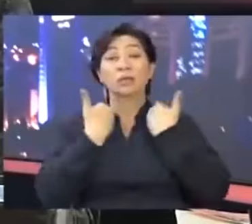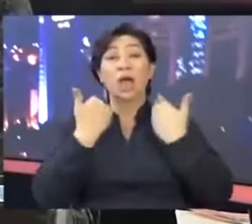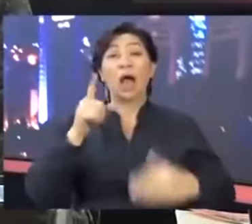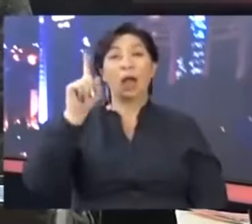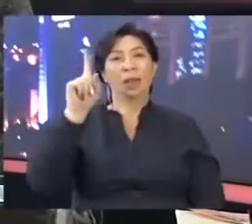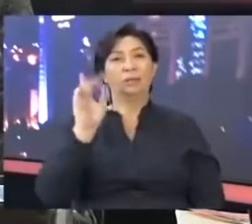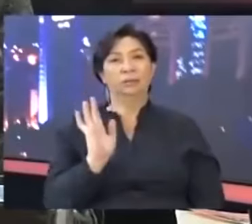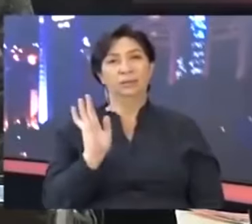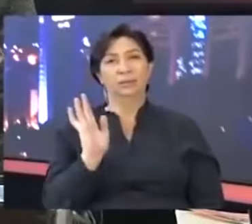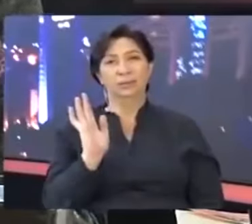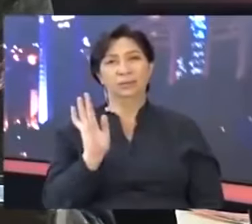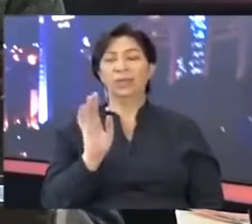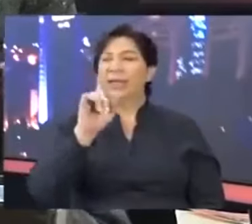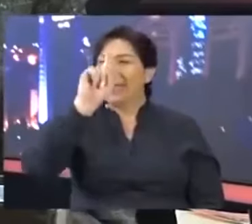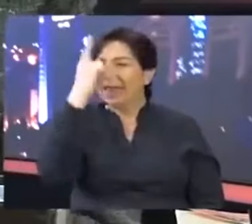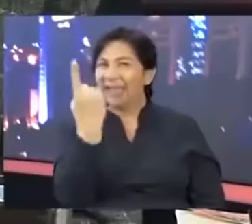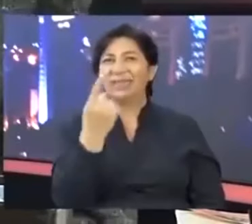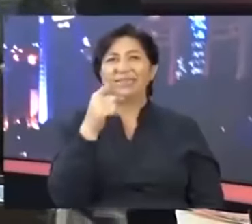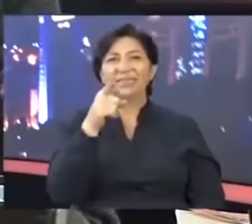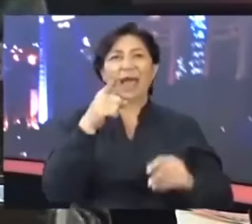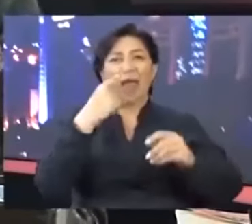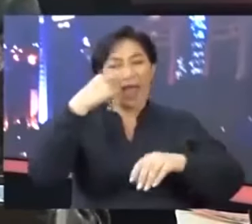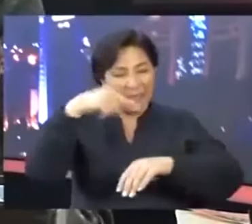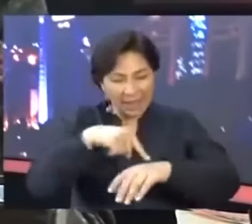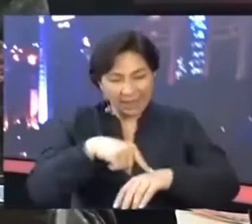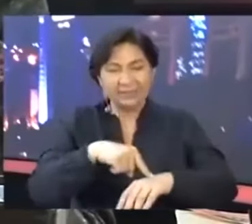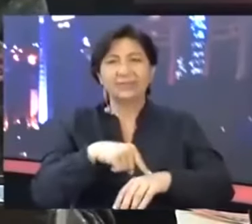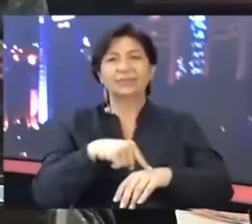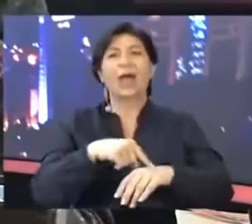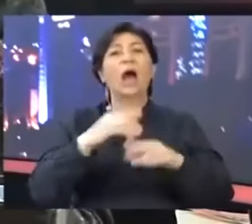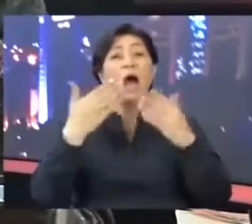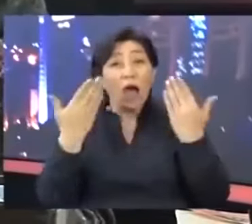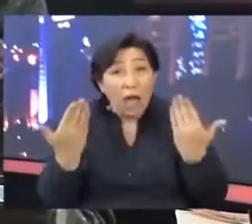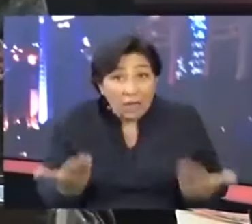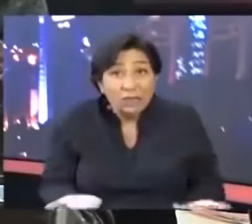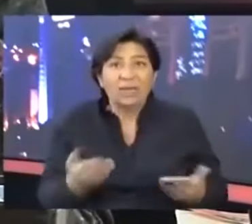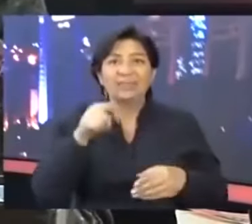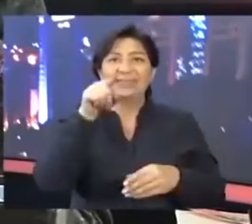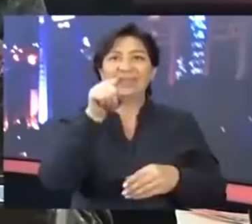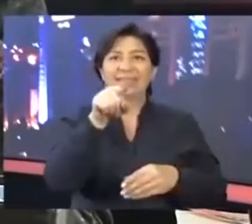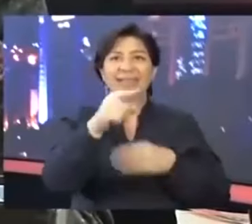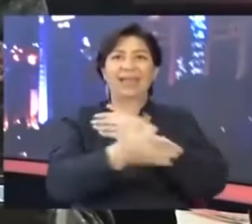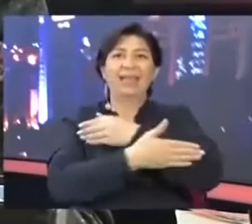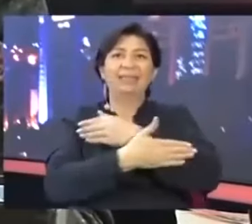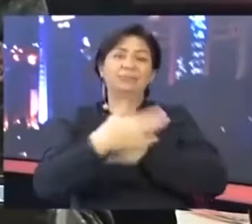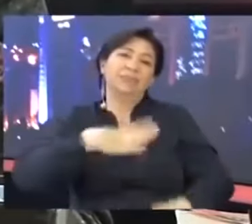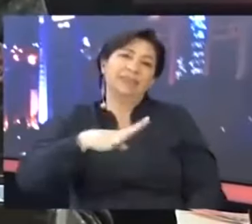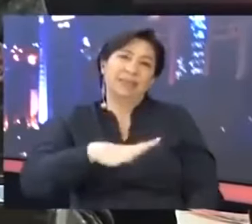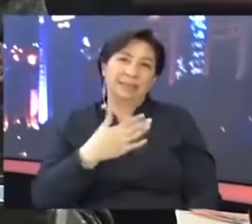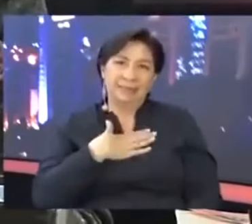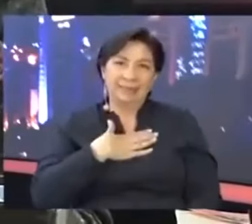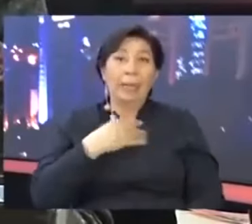allah'adır Yalnız sana taparız ve ancak senden yardım